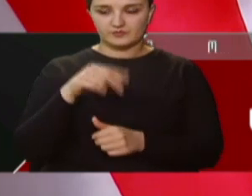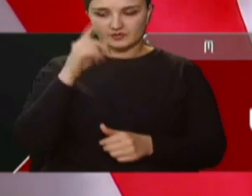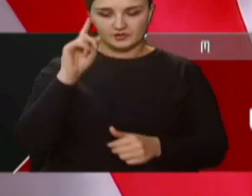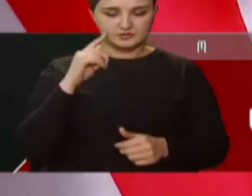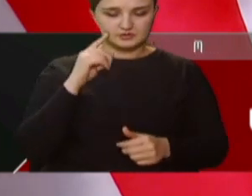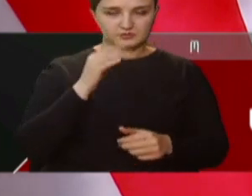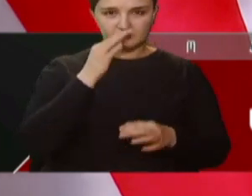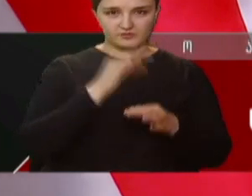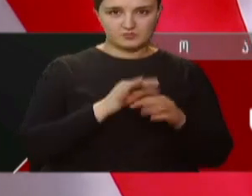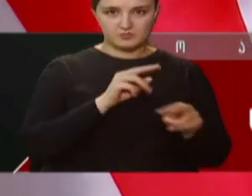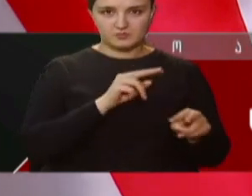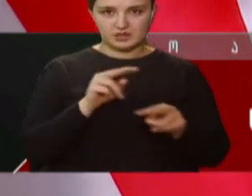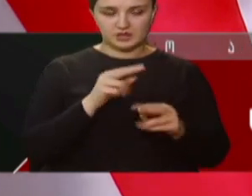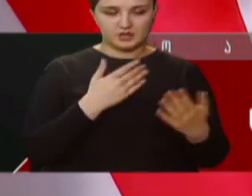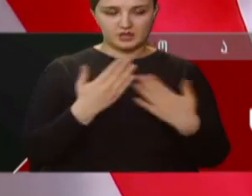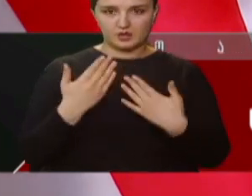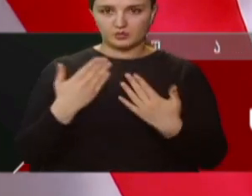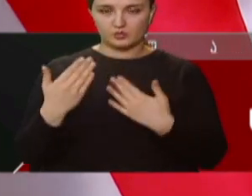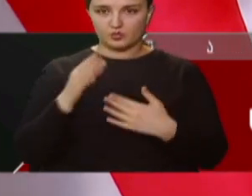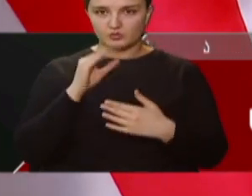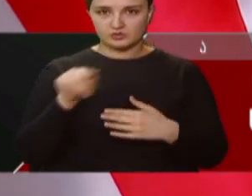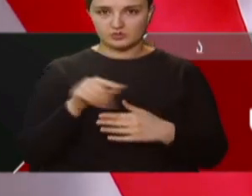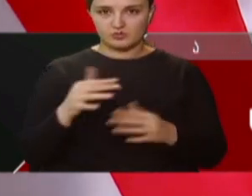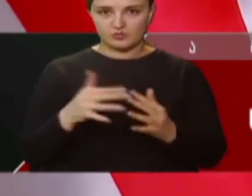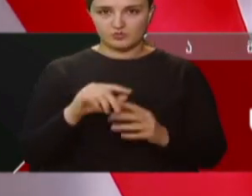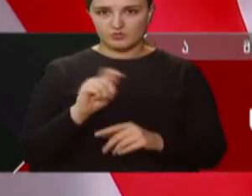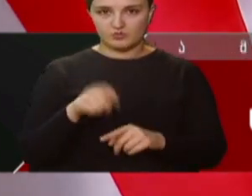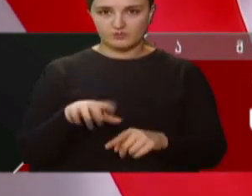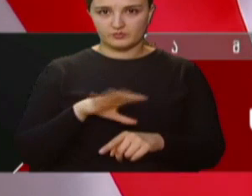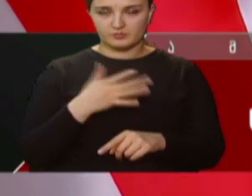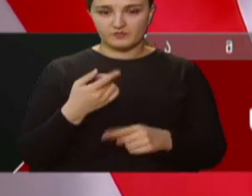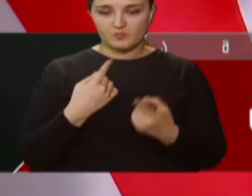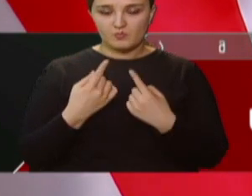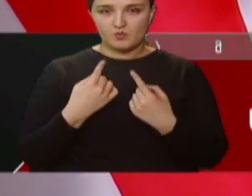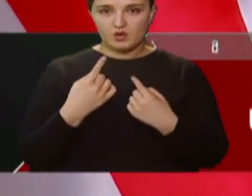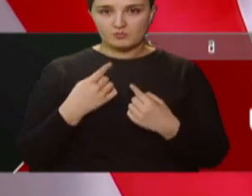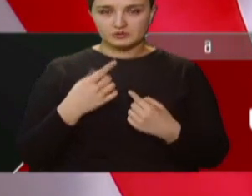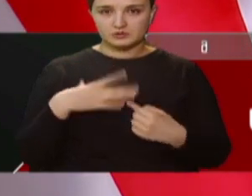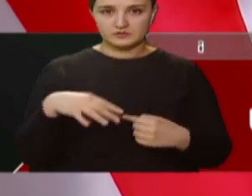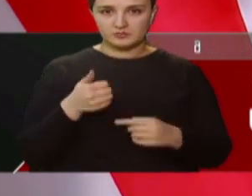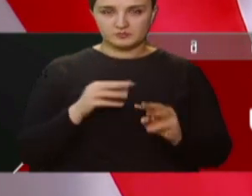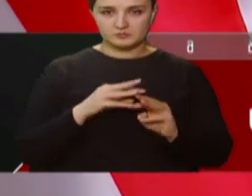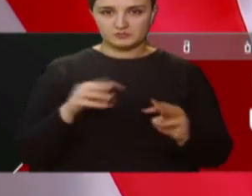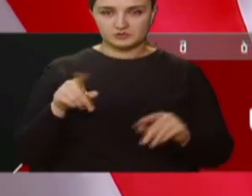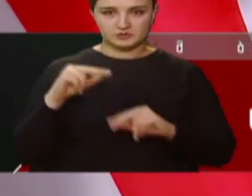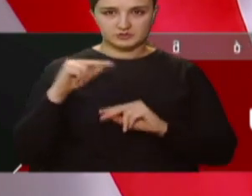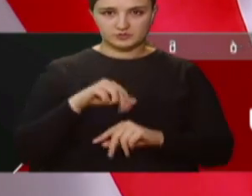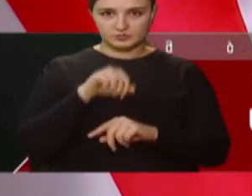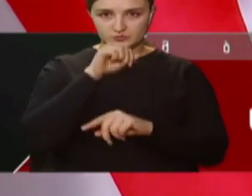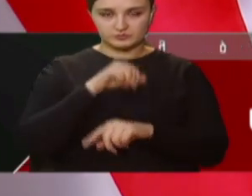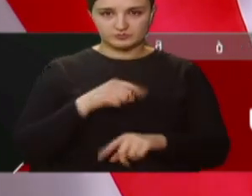სომხეთ-აზერბაიჯანის კონფლიქტის დროს, როდესაც გარკვეული წვლილი შეიტანა მოლაპარაკებებში საქართველოს პრემიერ-მინისტრმა. ეს